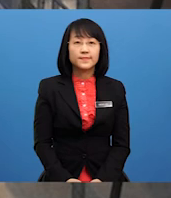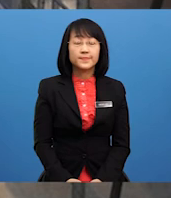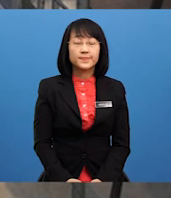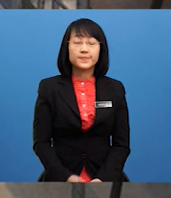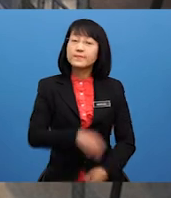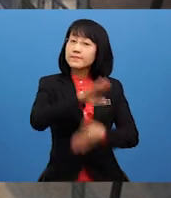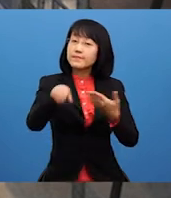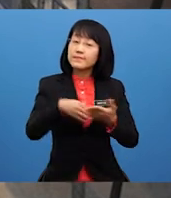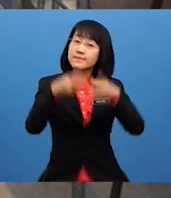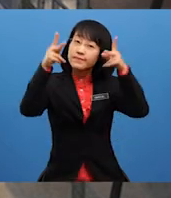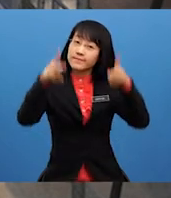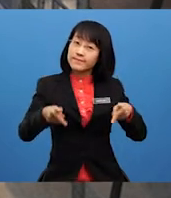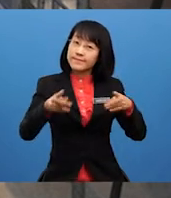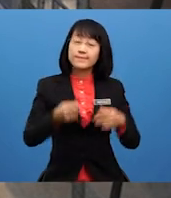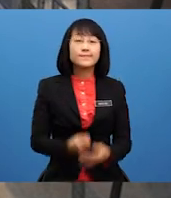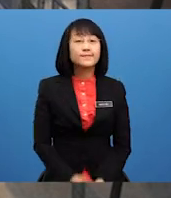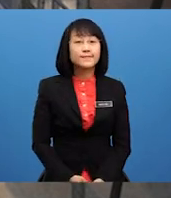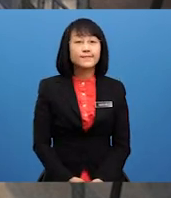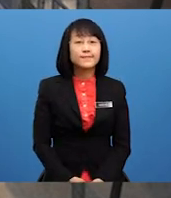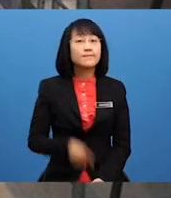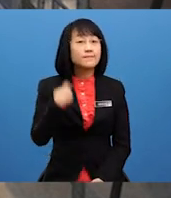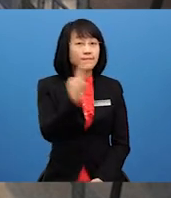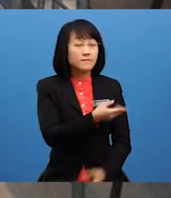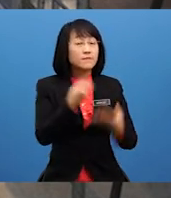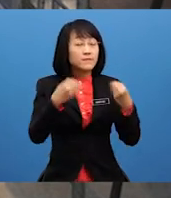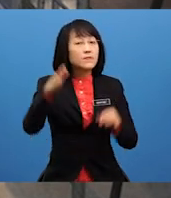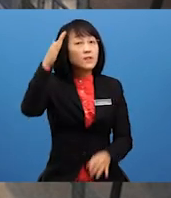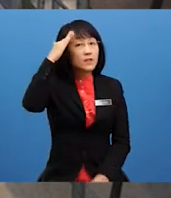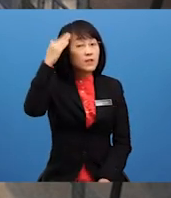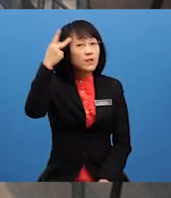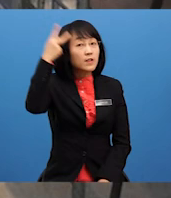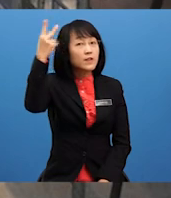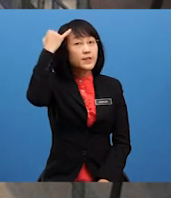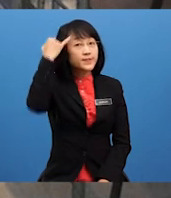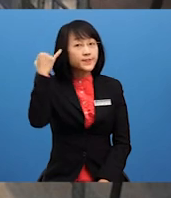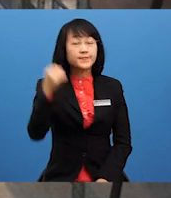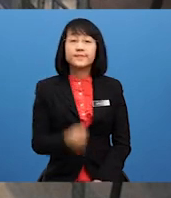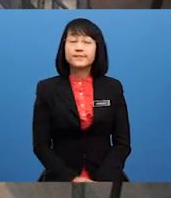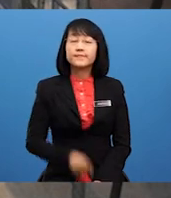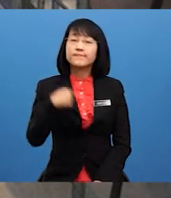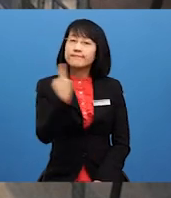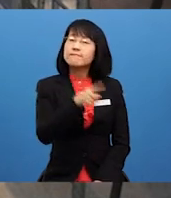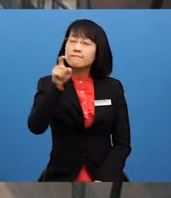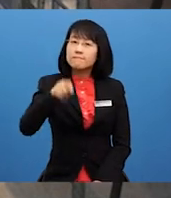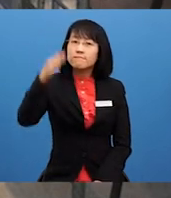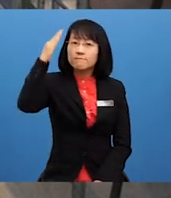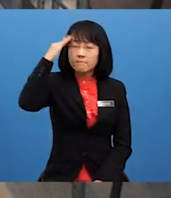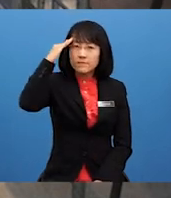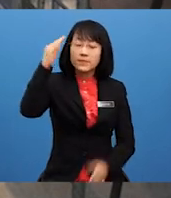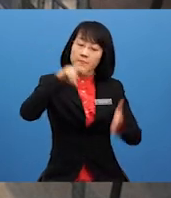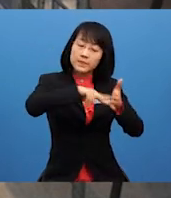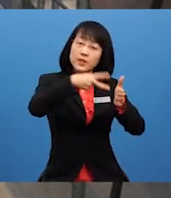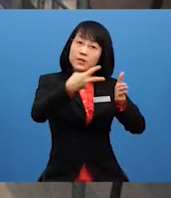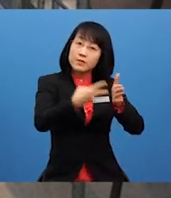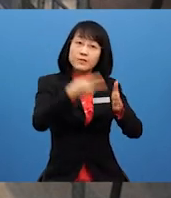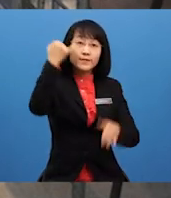Para pelajar sekalian, baiklah, kita sudah mengetahui konsep ilmu. Kita perlu tahu pula maksud ilmu.